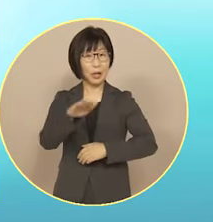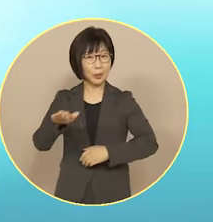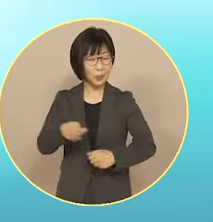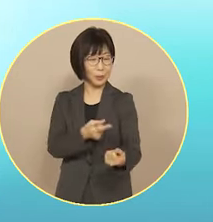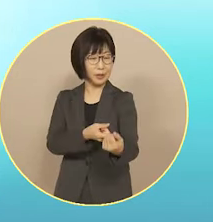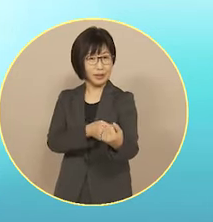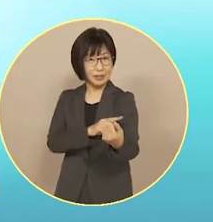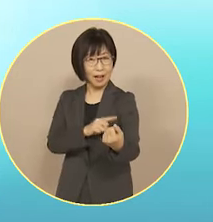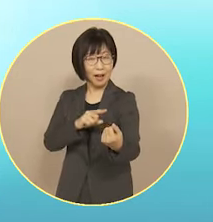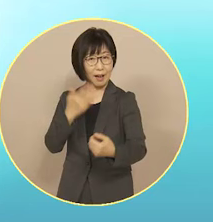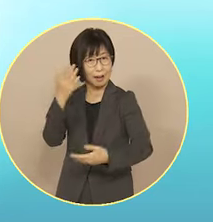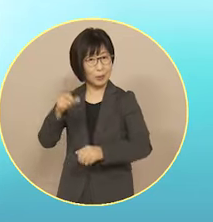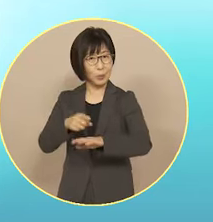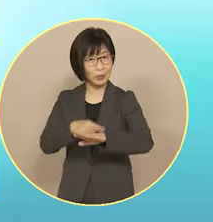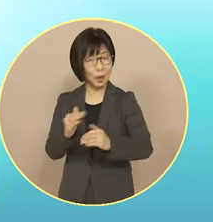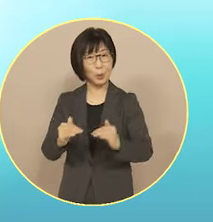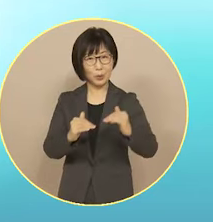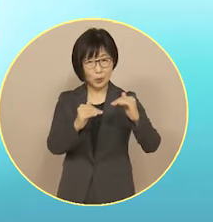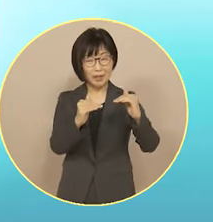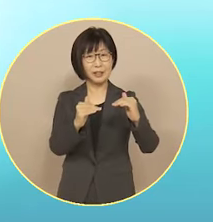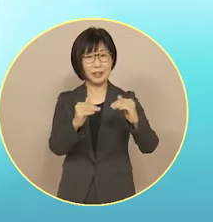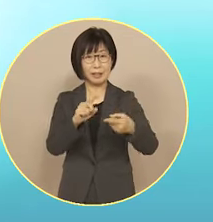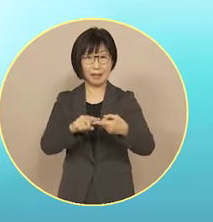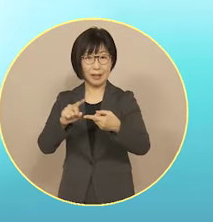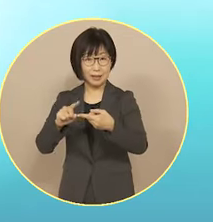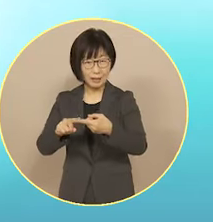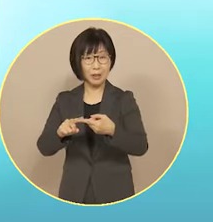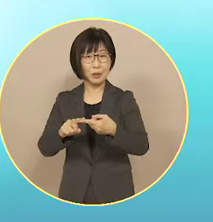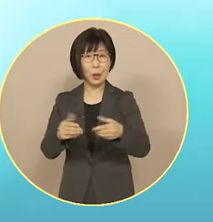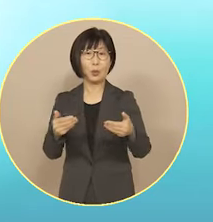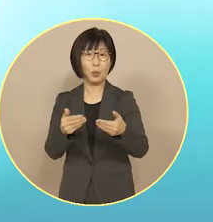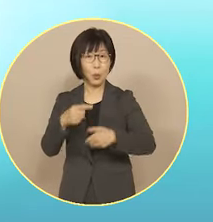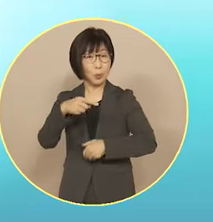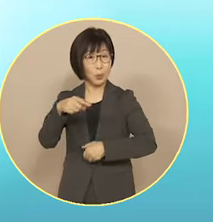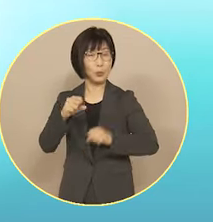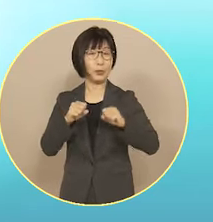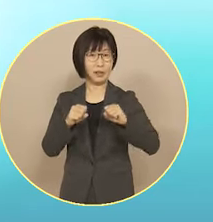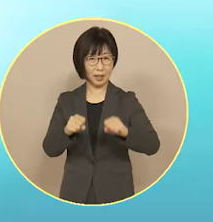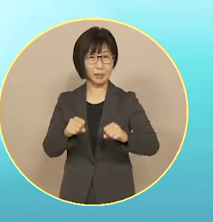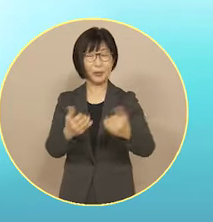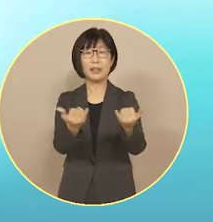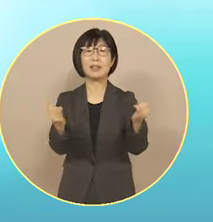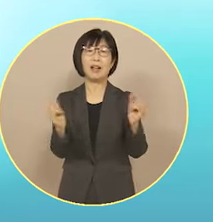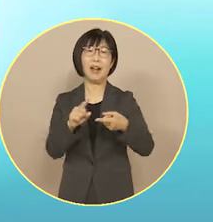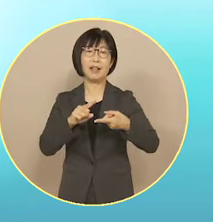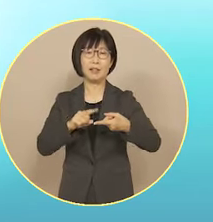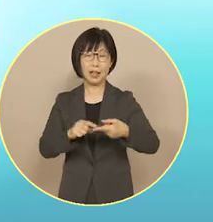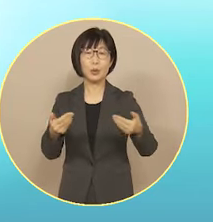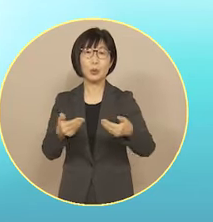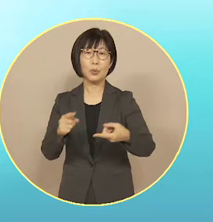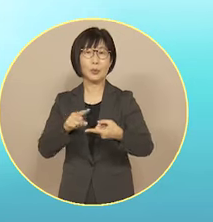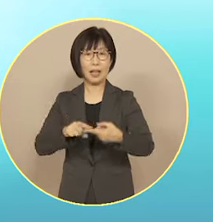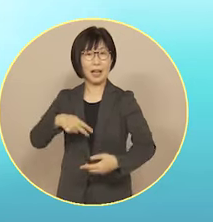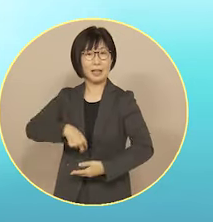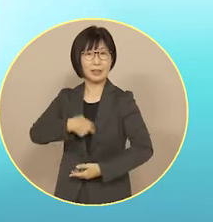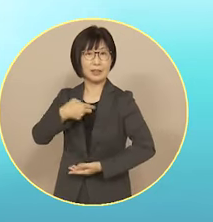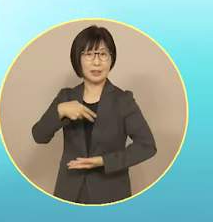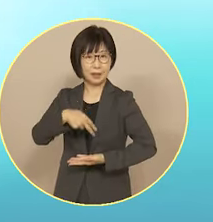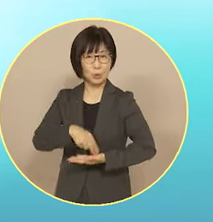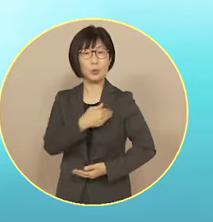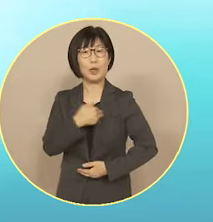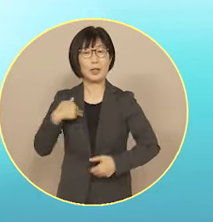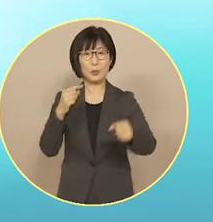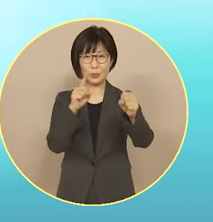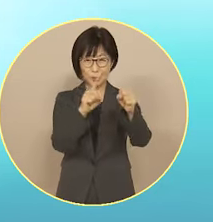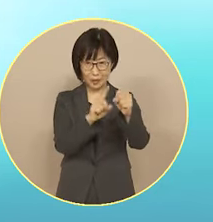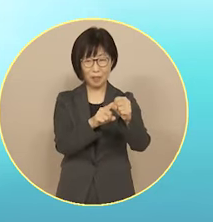持つ能力や可能性を伸ばし適切な職業教育を行って社会的職業的に自立できるよう